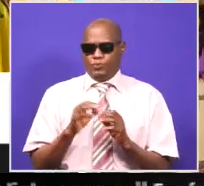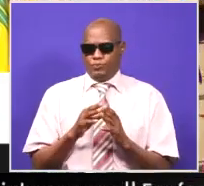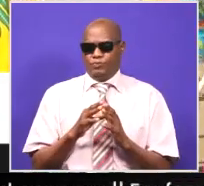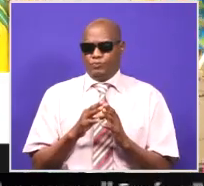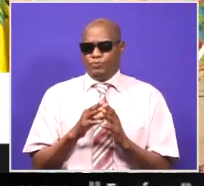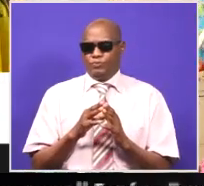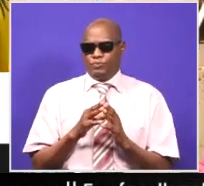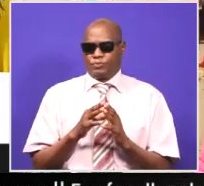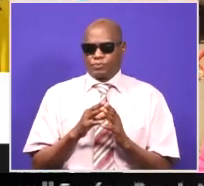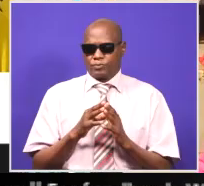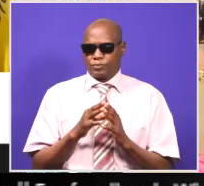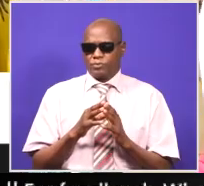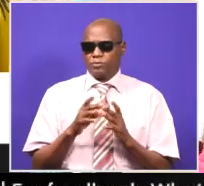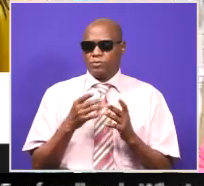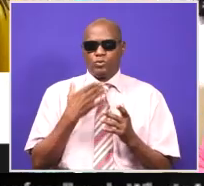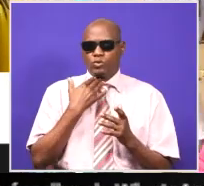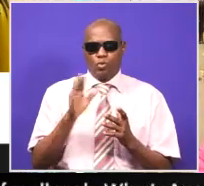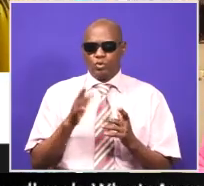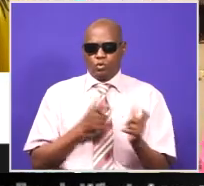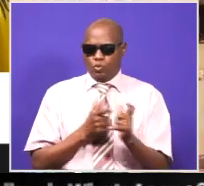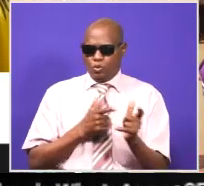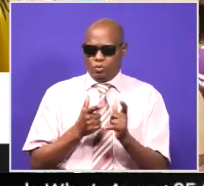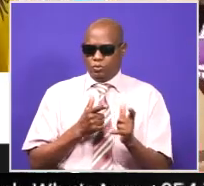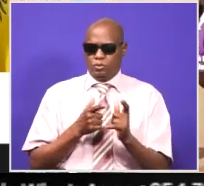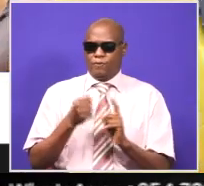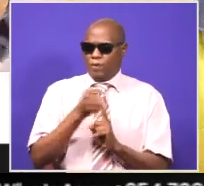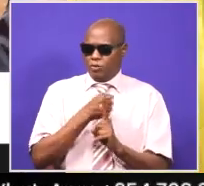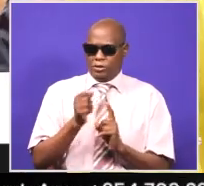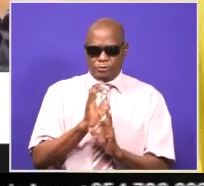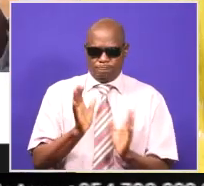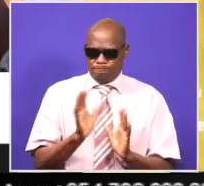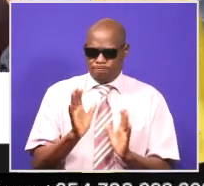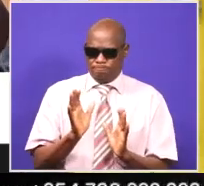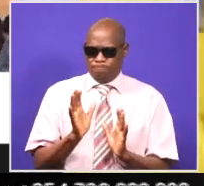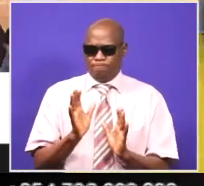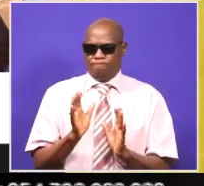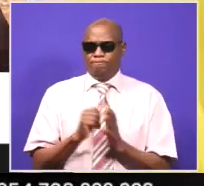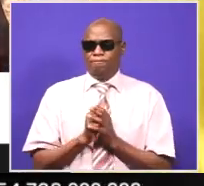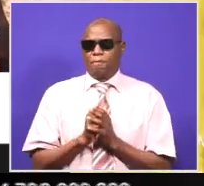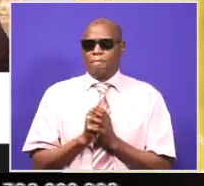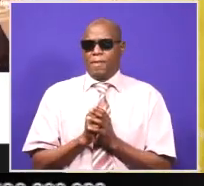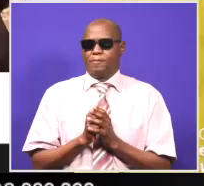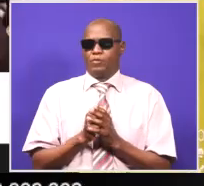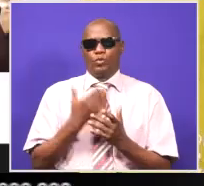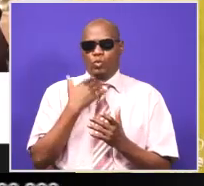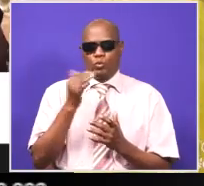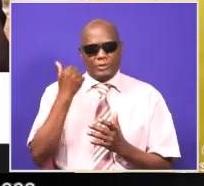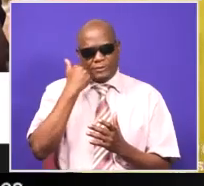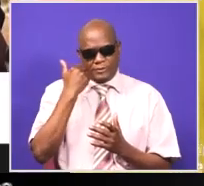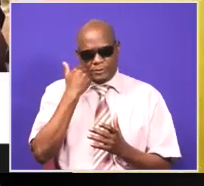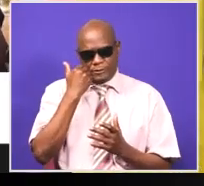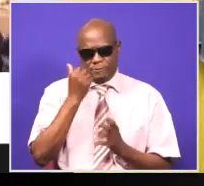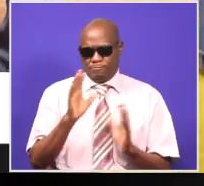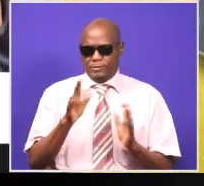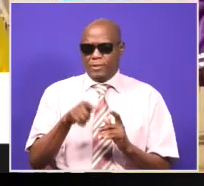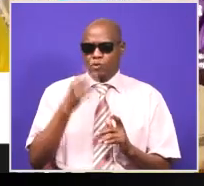Tupendi mambo ya vita, ya violence hatutaki, na tutaki mambo ya maugonjwa. Ndio